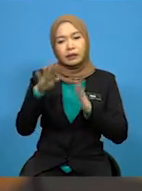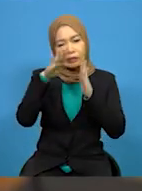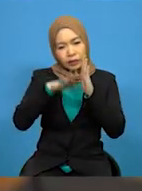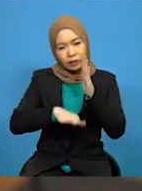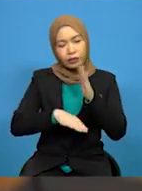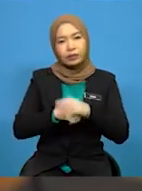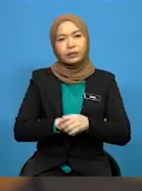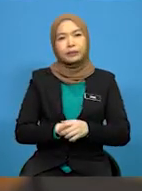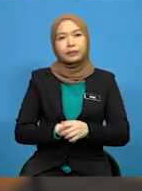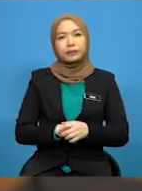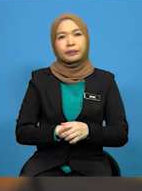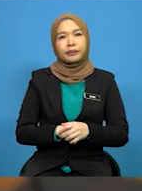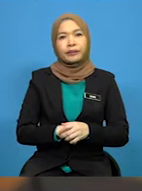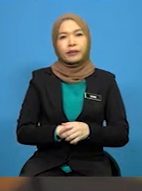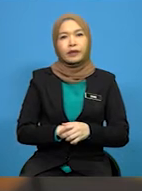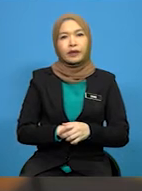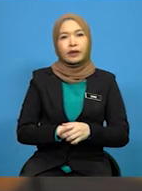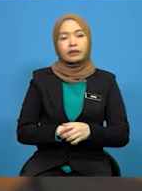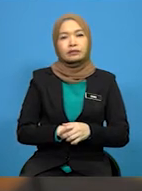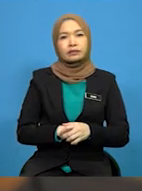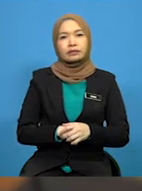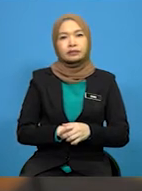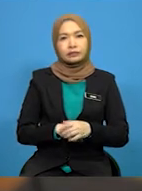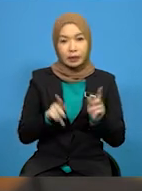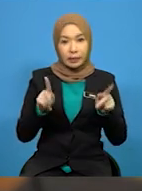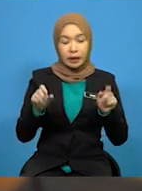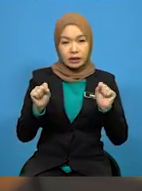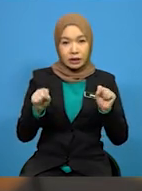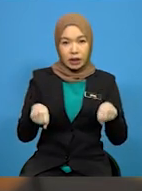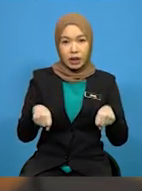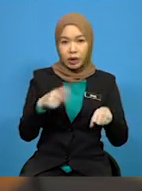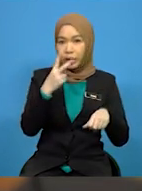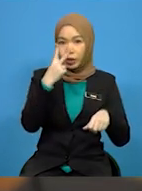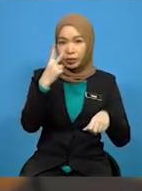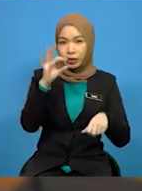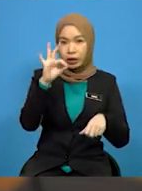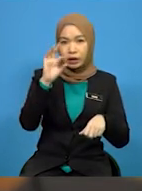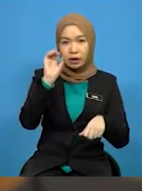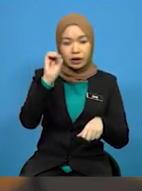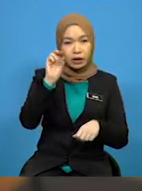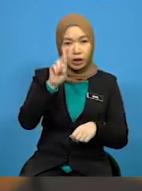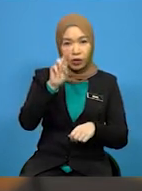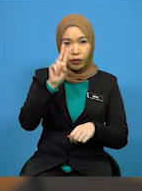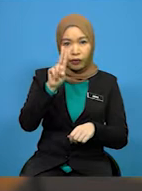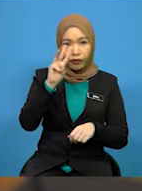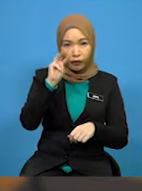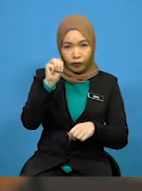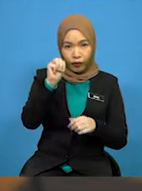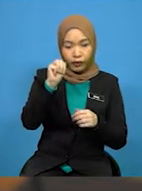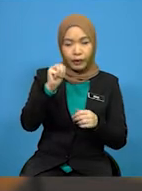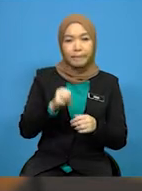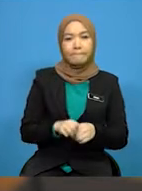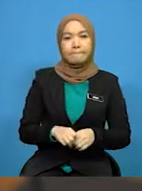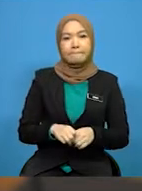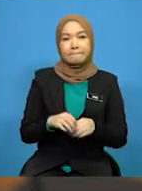Huraian bagi setiap fakta yang cikgu sebutkan, pelajar boleh merujuk kepada forum Sembang Santai Ekonomi yang ditayangkan